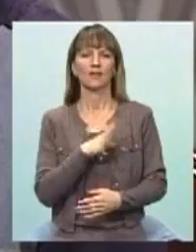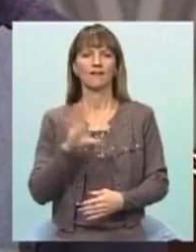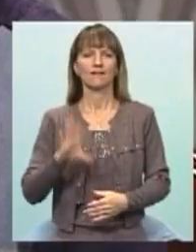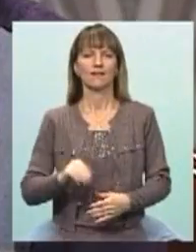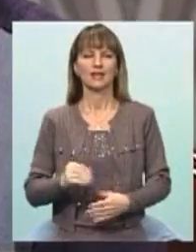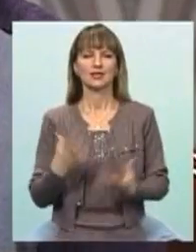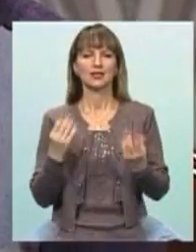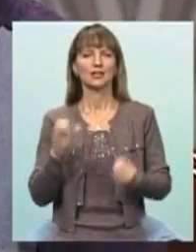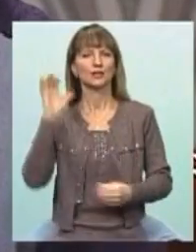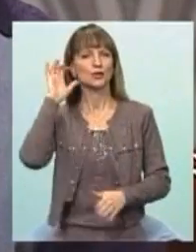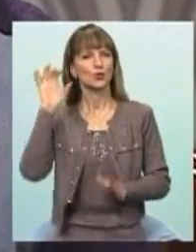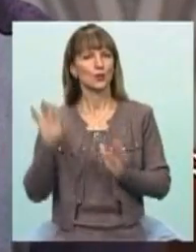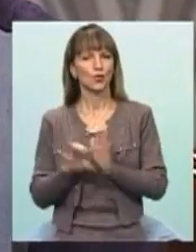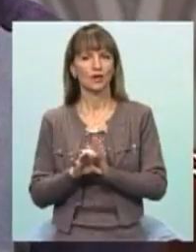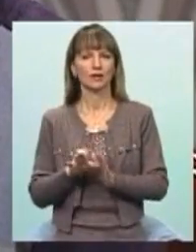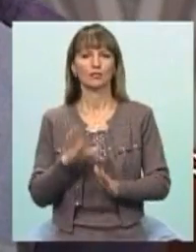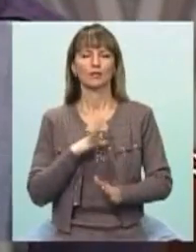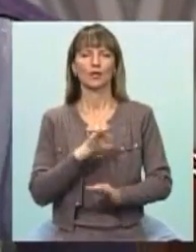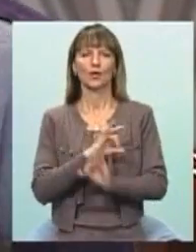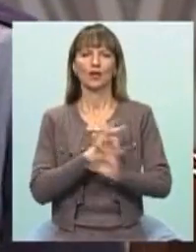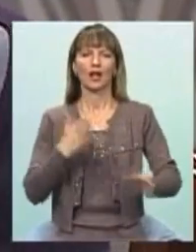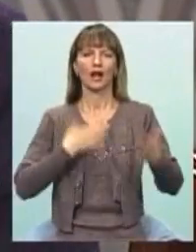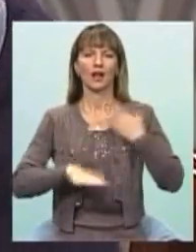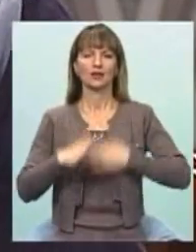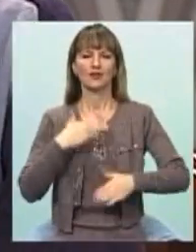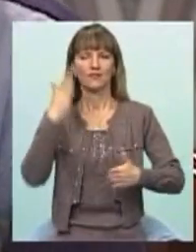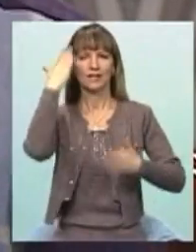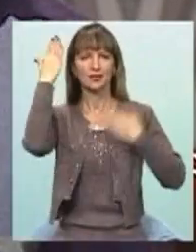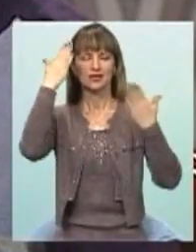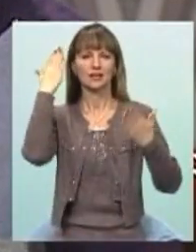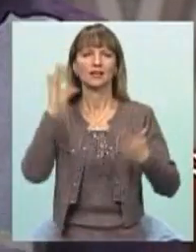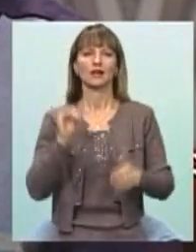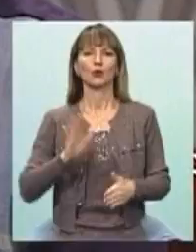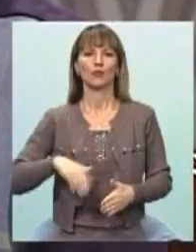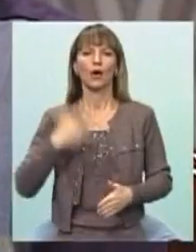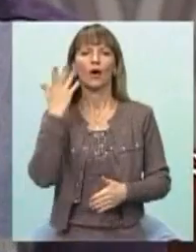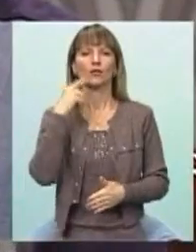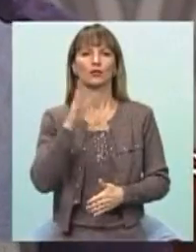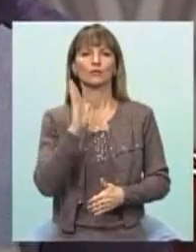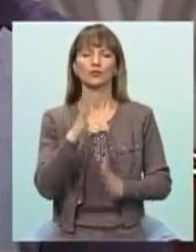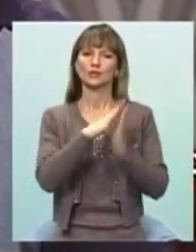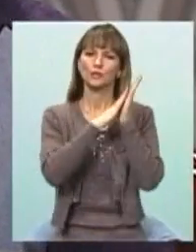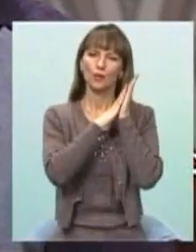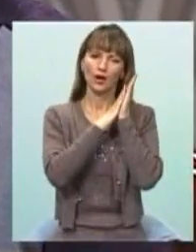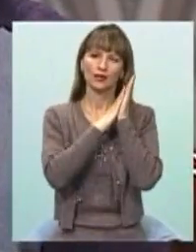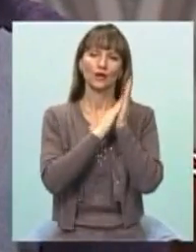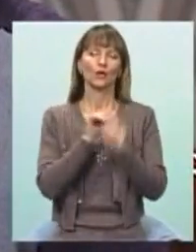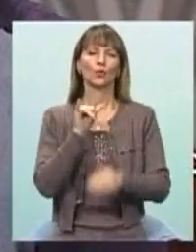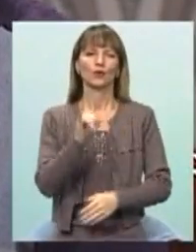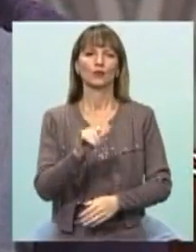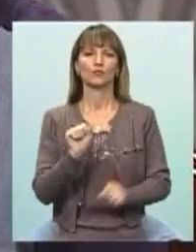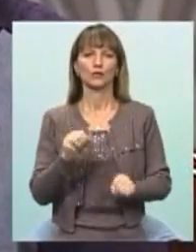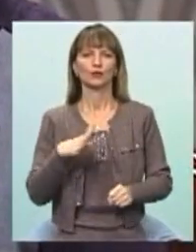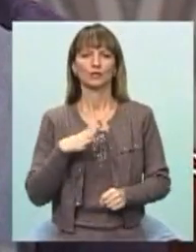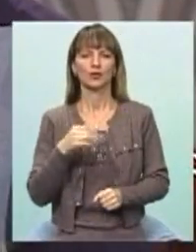весь день слухатися, бути чудовим, радісним, веселим. І потім, коли ти будеш лягати спати, в тебе